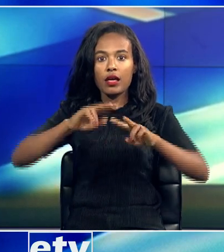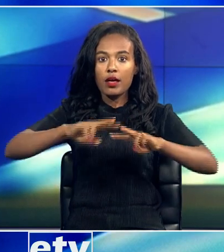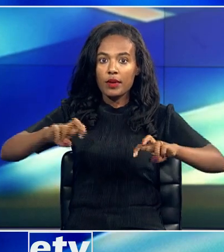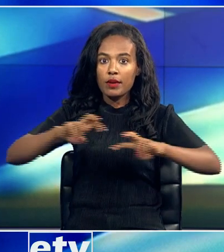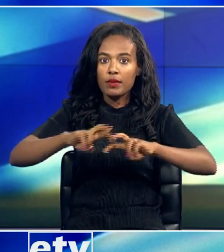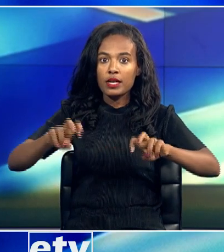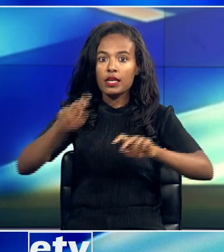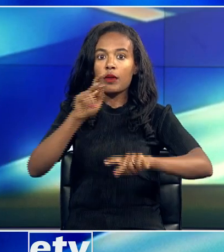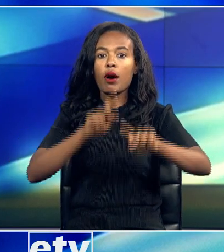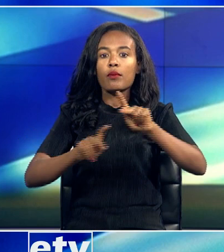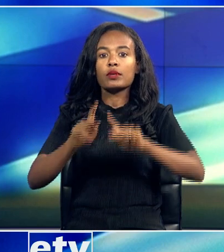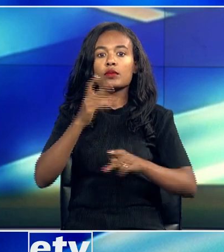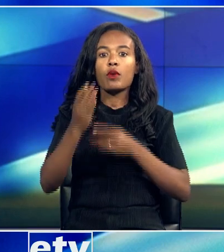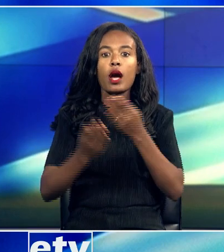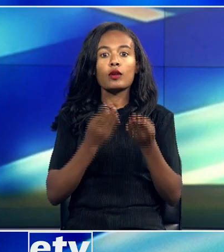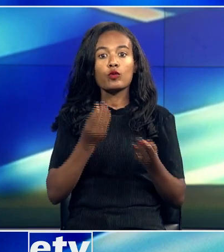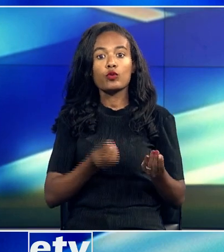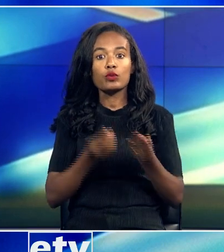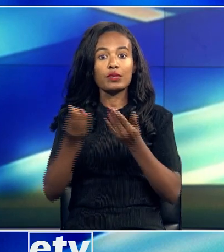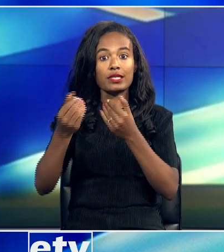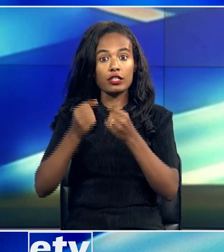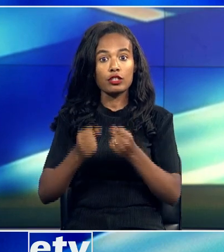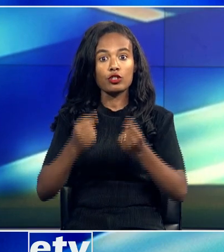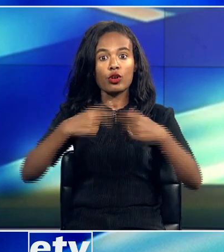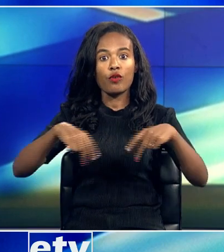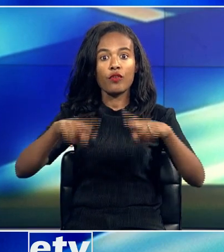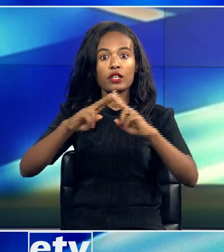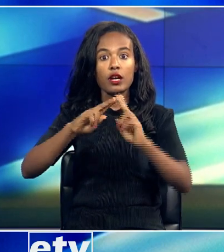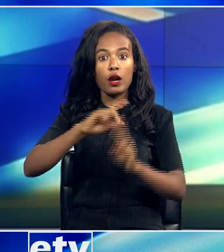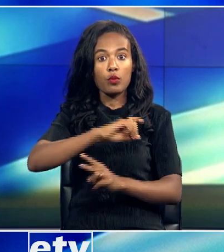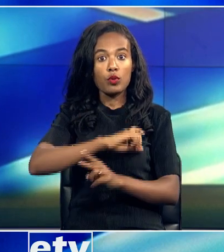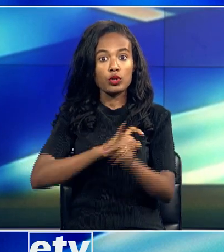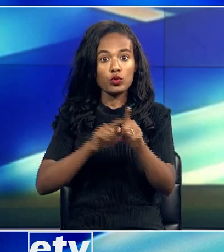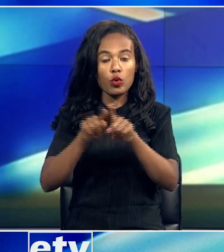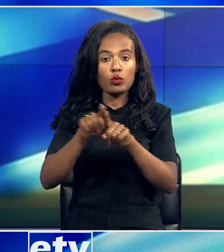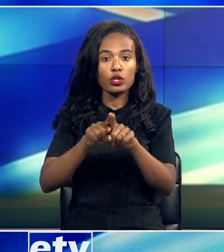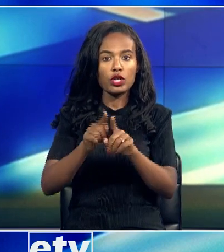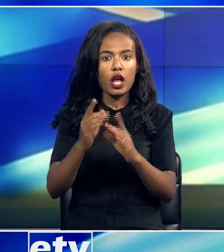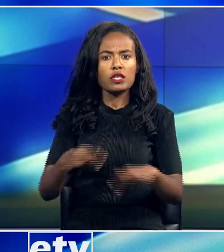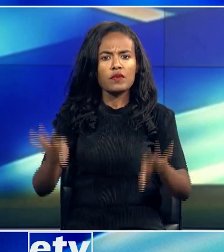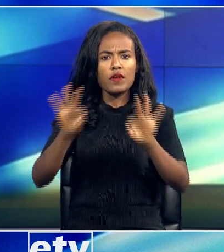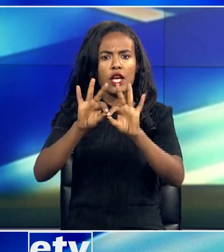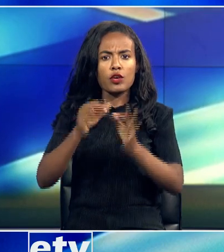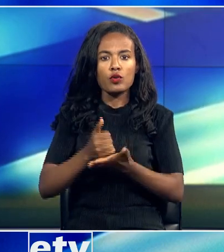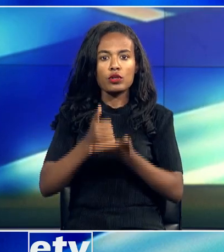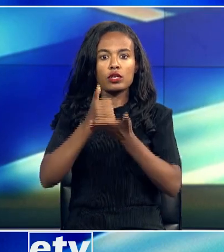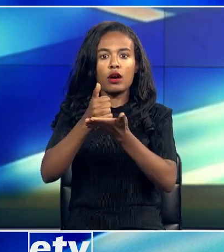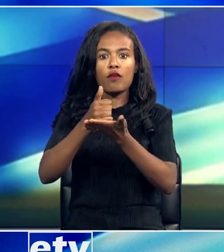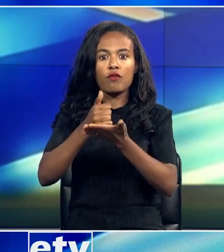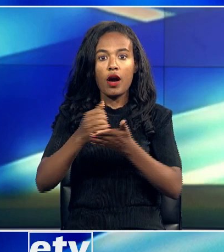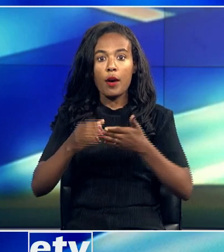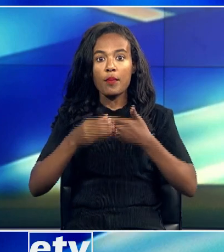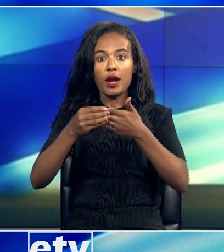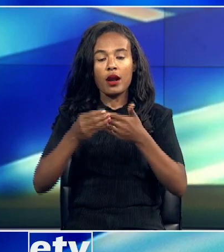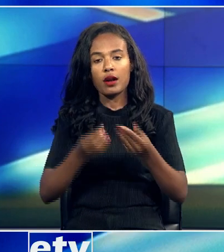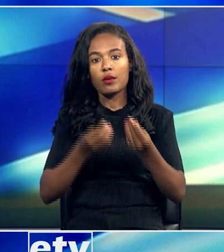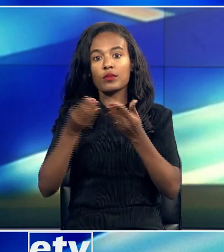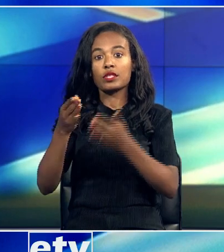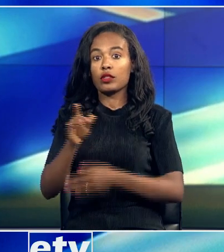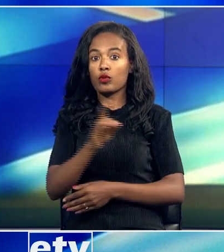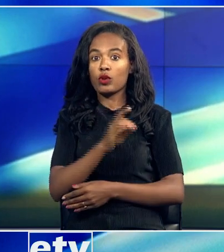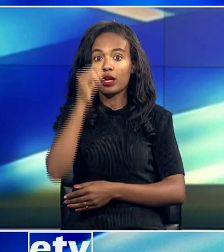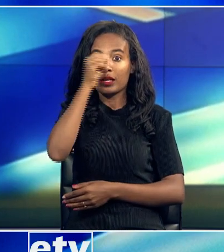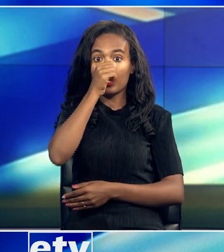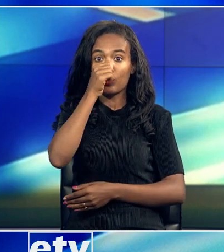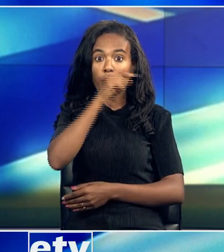የምርምርና የማህበረሰብ አገልግሎት መስጠት እንዲችል ፌዴራል ፖሊስ ኮሚሽን አስፈላጊውን ሁሉ ድጋፍና አመራር የሚሰጥ ይሆናል።